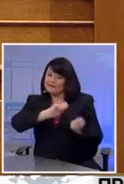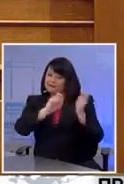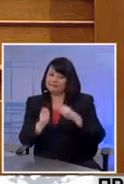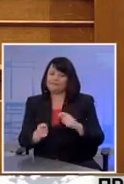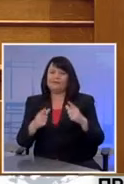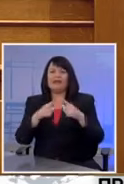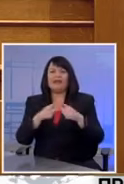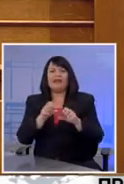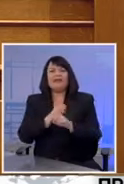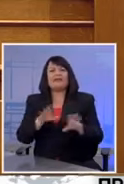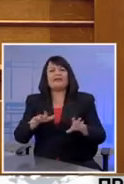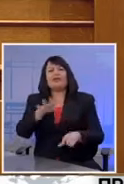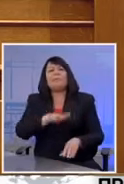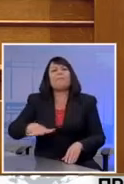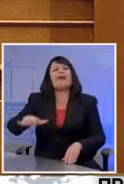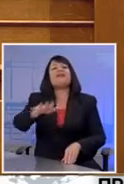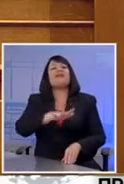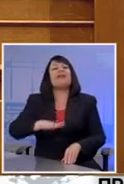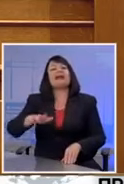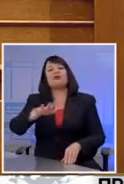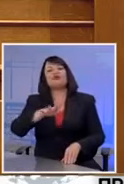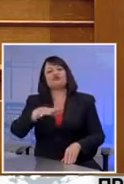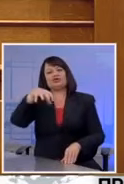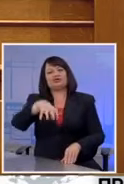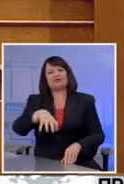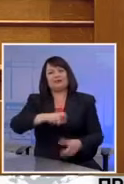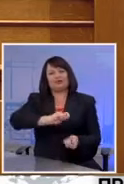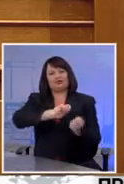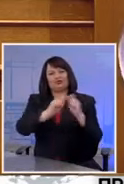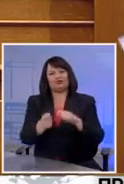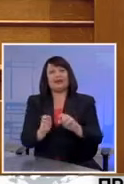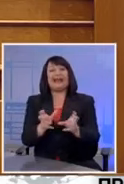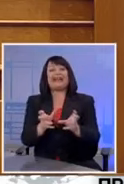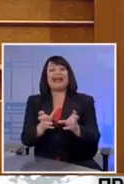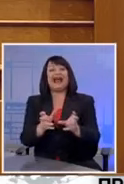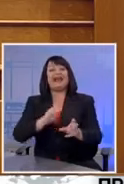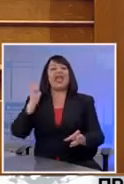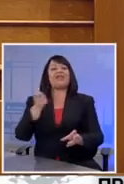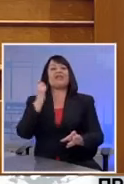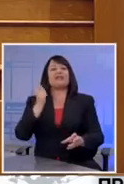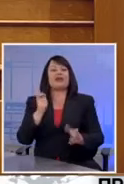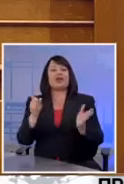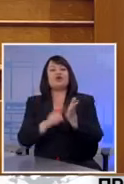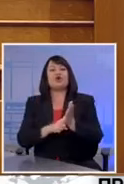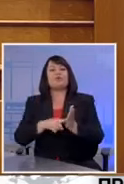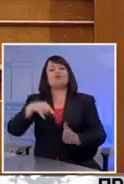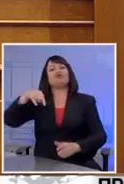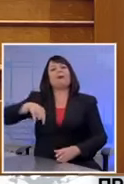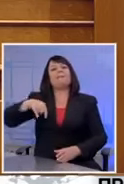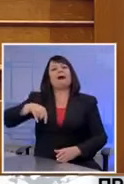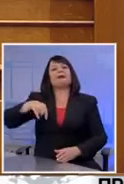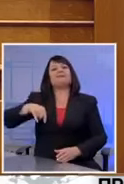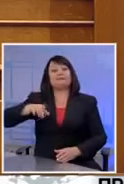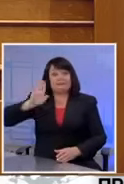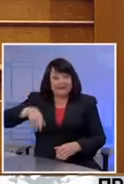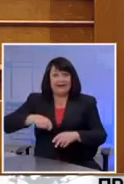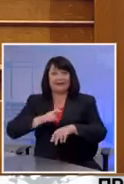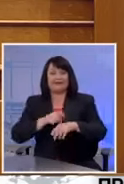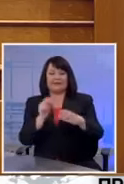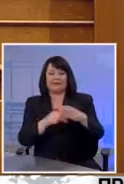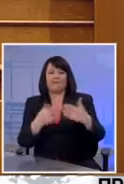δίκτυο σταθμών περιφερειακής εμβέλειας σε κανάλι εθνικής εμβέλειας. Και ξέρετε τι κάνατε στον νόμο, παπά? Ήρθατε την τελευταία στιγμή αφού είχε